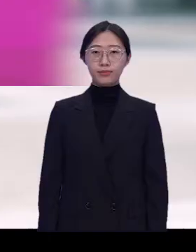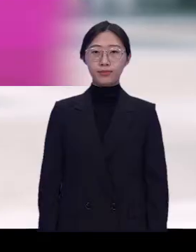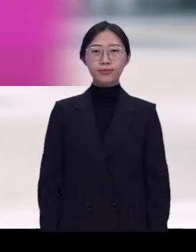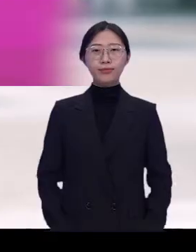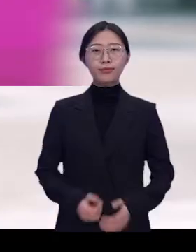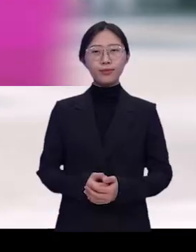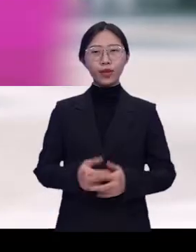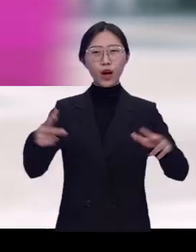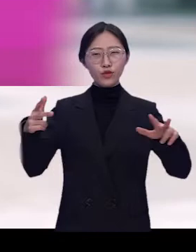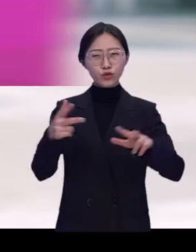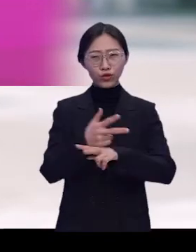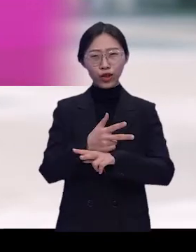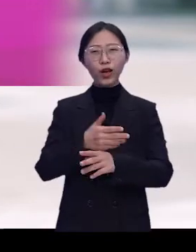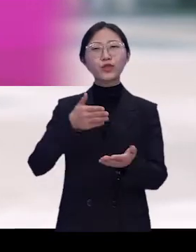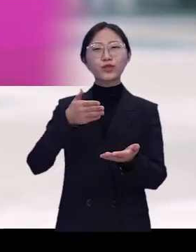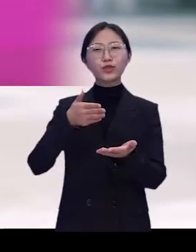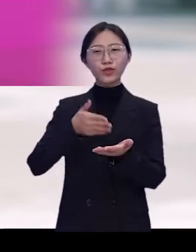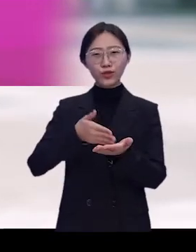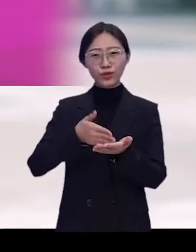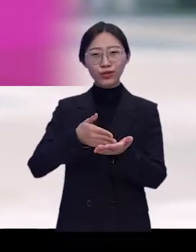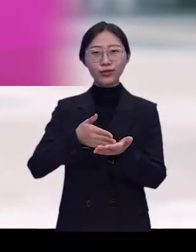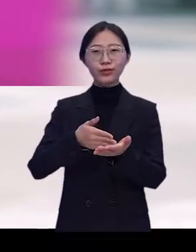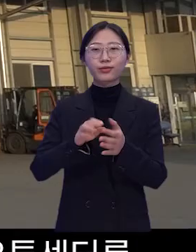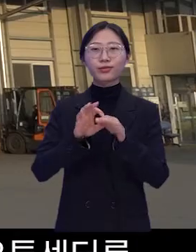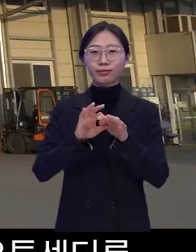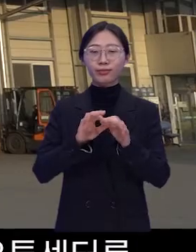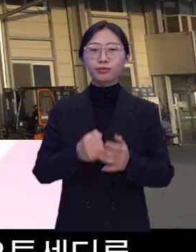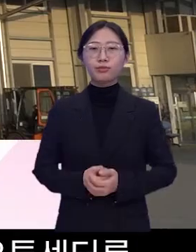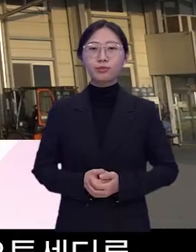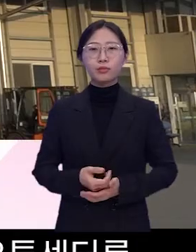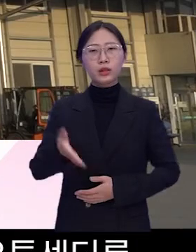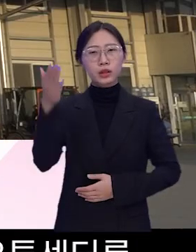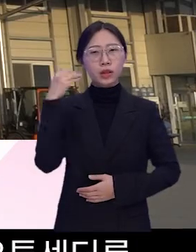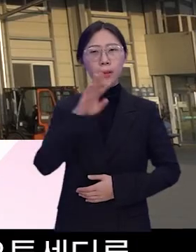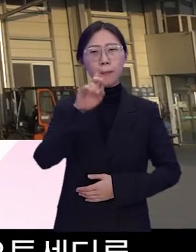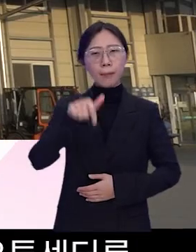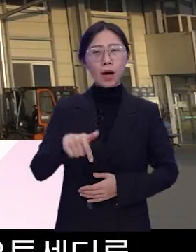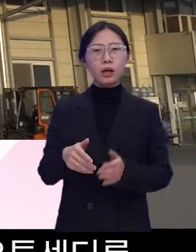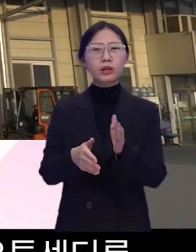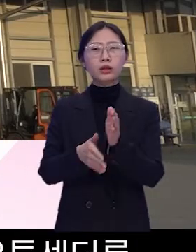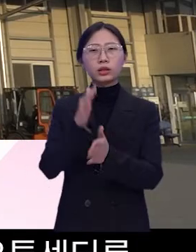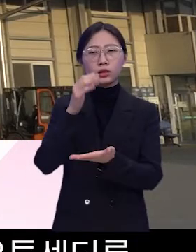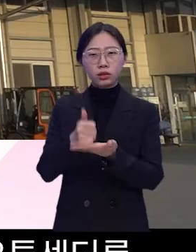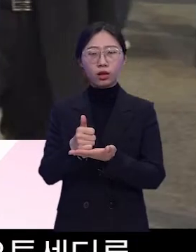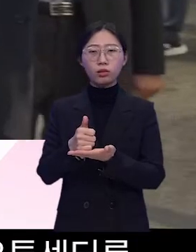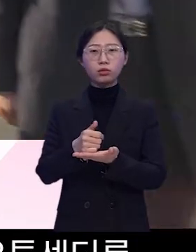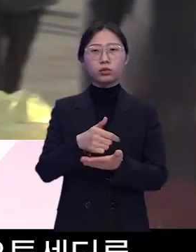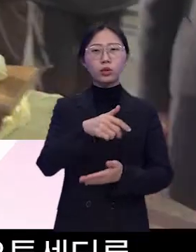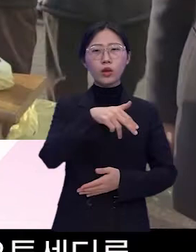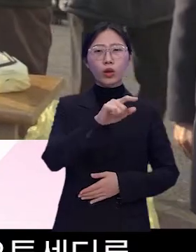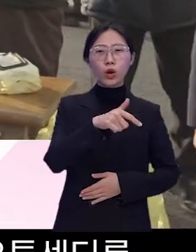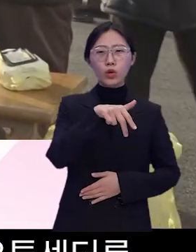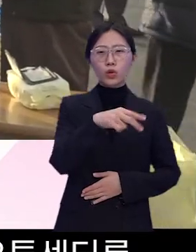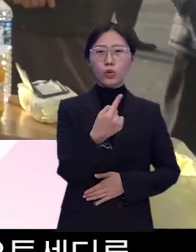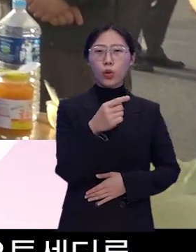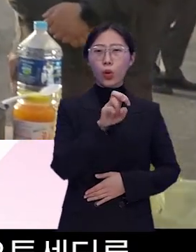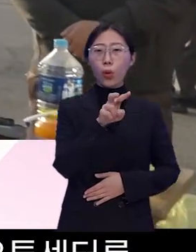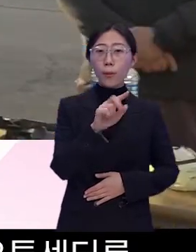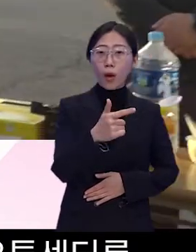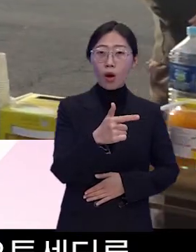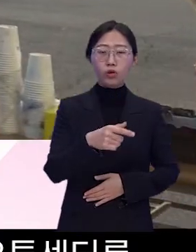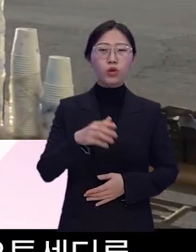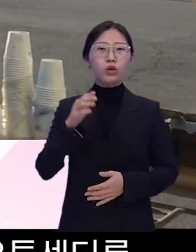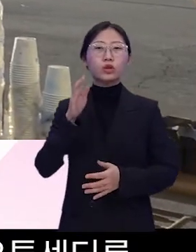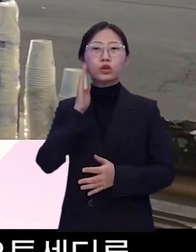장소입니다. 한 주간 시정 소식을 전해드립니다. 지난 17일 박상돈 천안시장은 건조별을 매입 중인